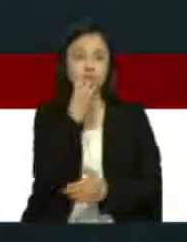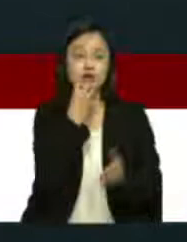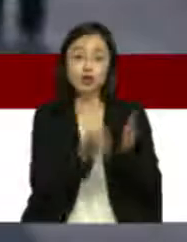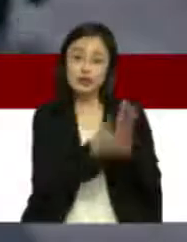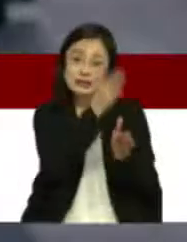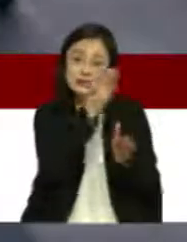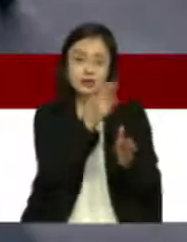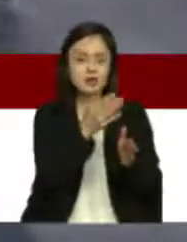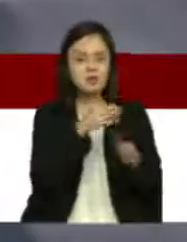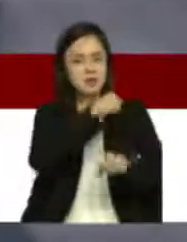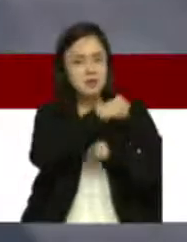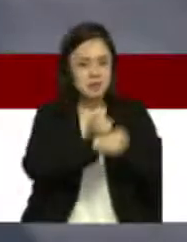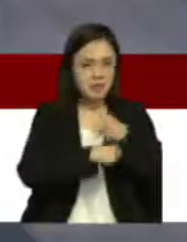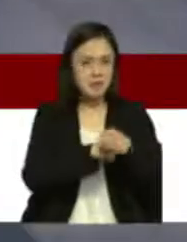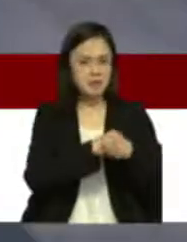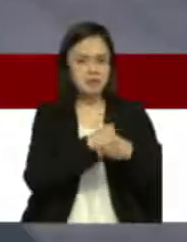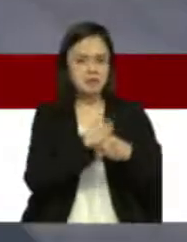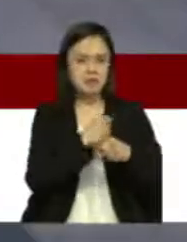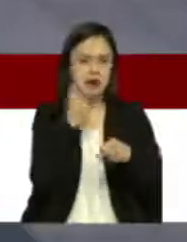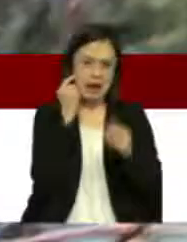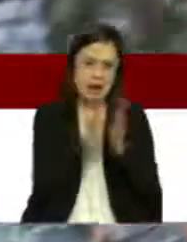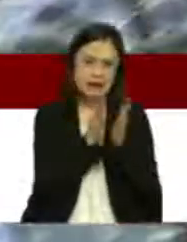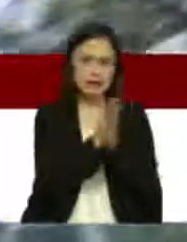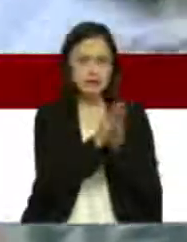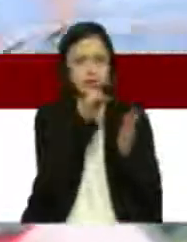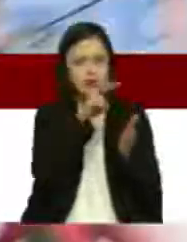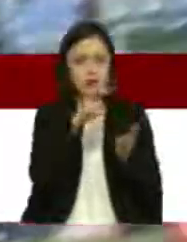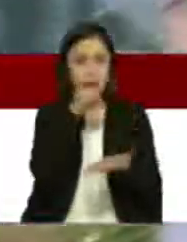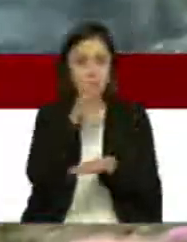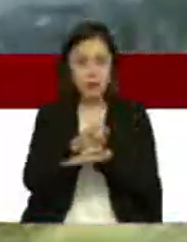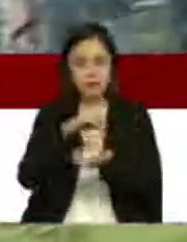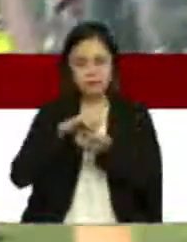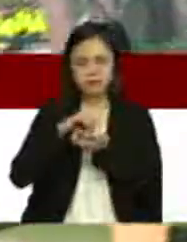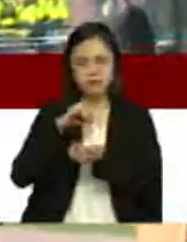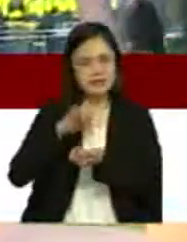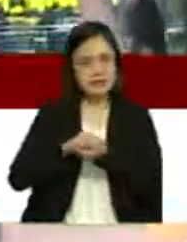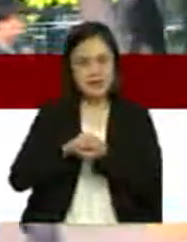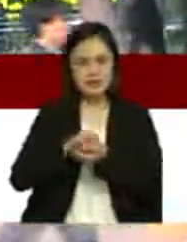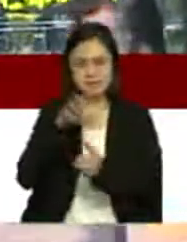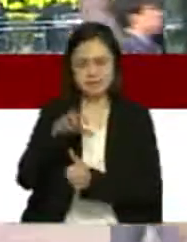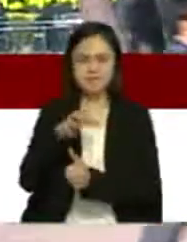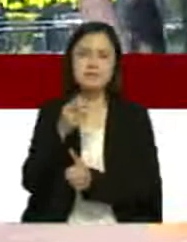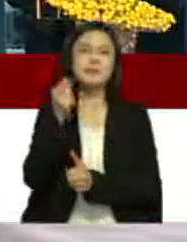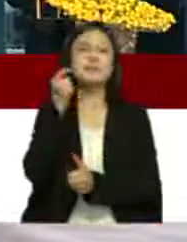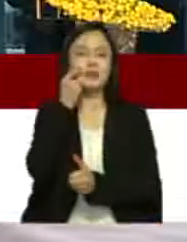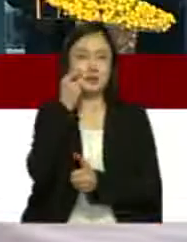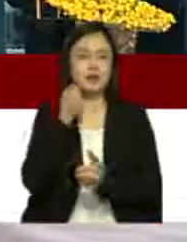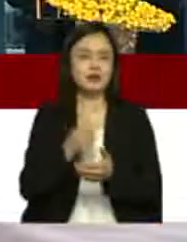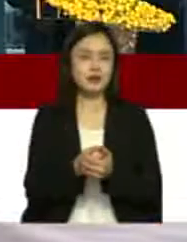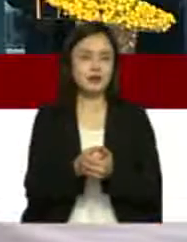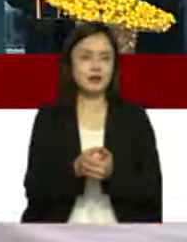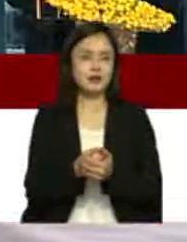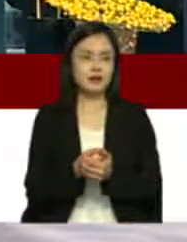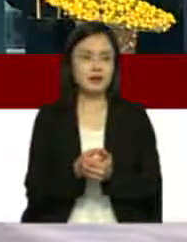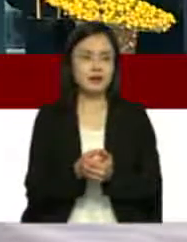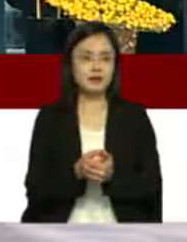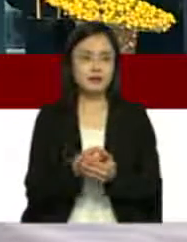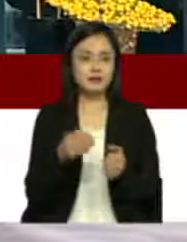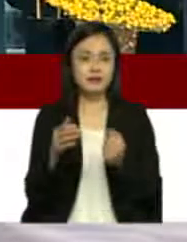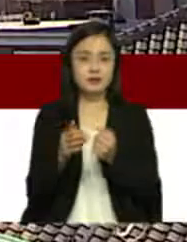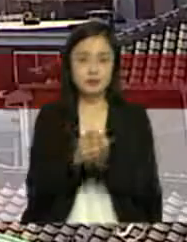이게 셔링 아 운 역학 이제 표시나 예 어 해 설 명 있는 저희들 생신 심심할까봐 전어 스팩을 가지고